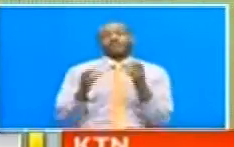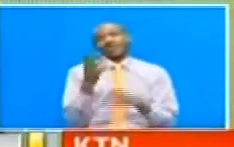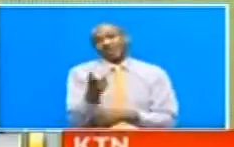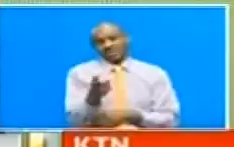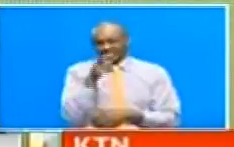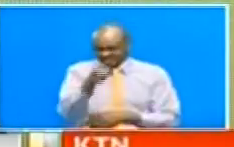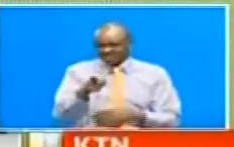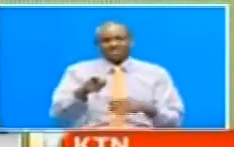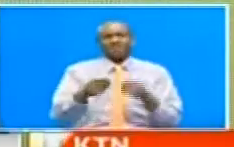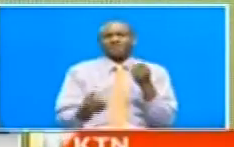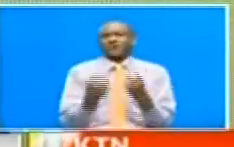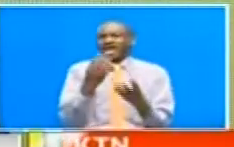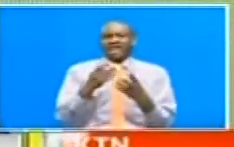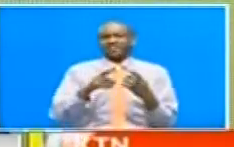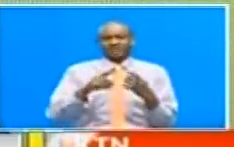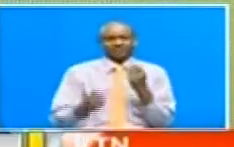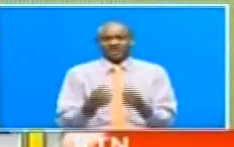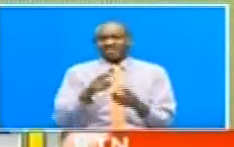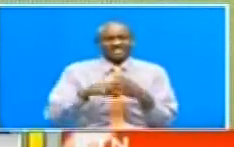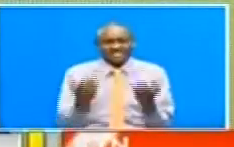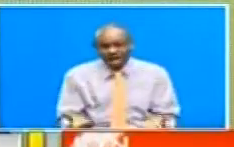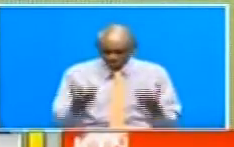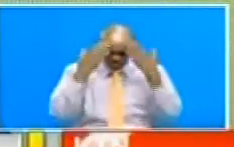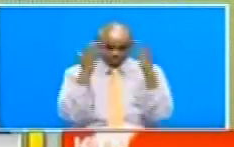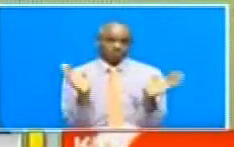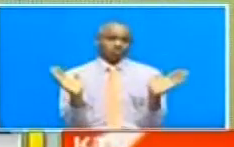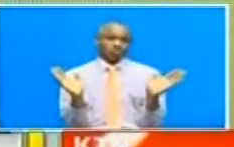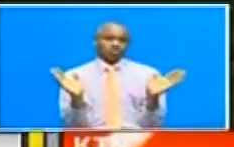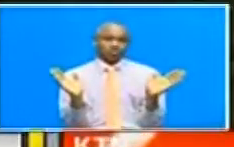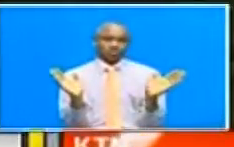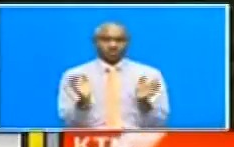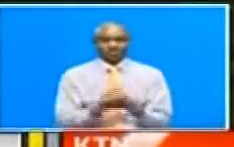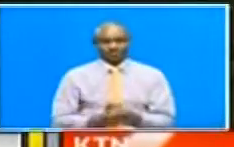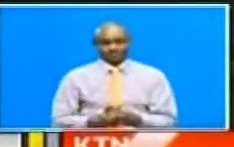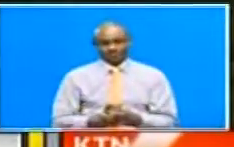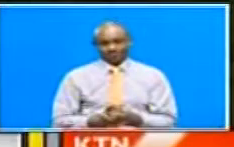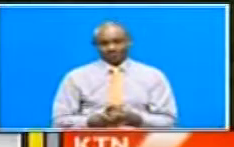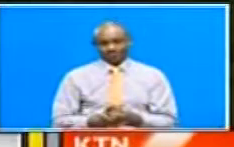chanzo cha moto huo kumradhi kikiwa bado ni kitendawili.